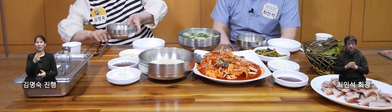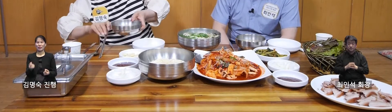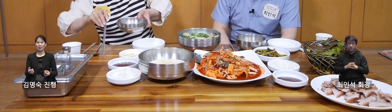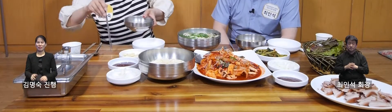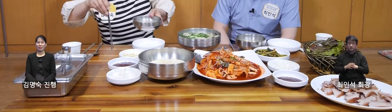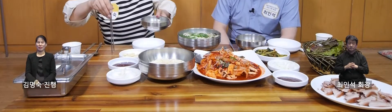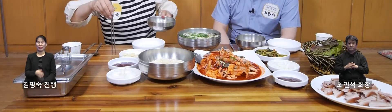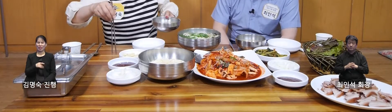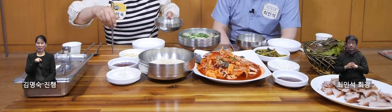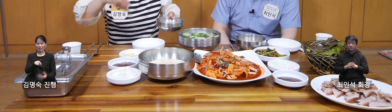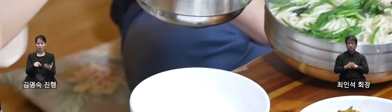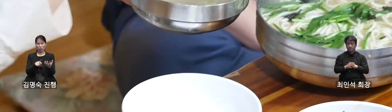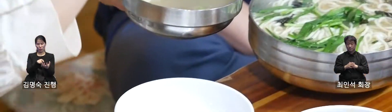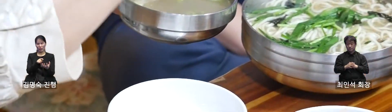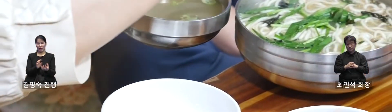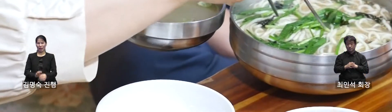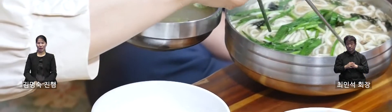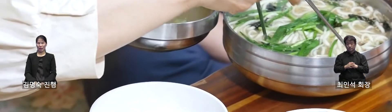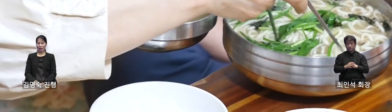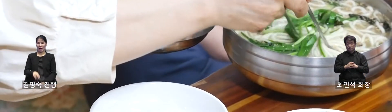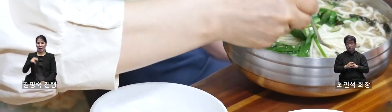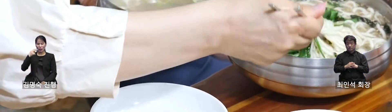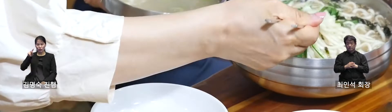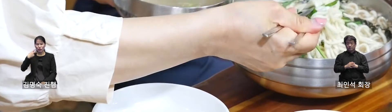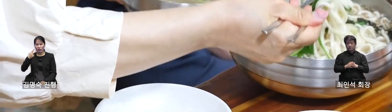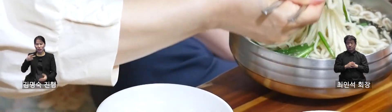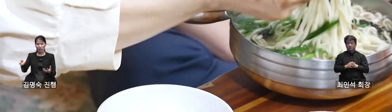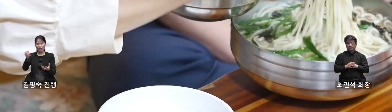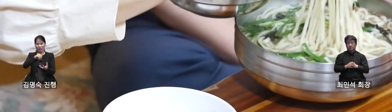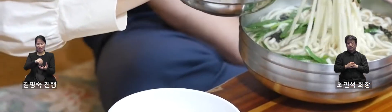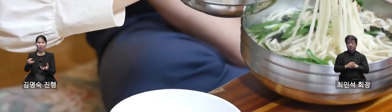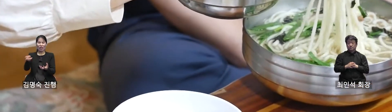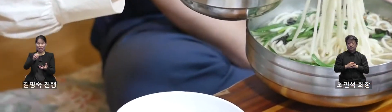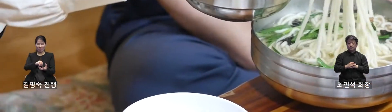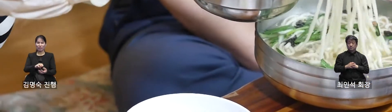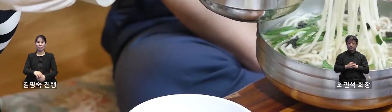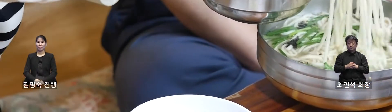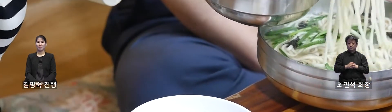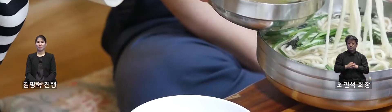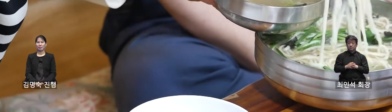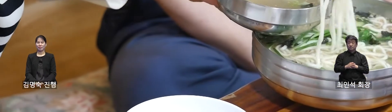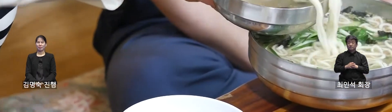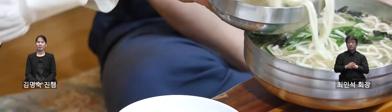그러면은 저희가 여기다 면을 조금 덜어서